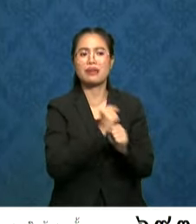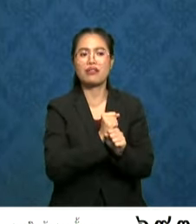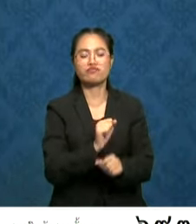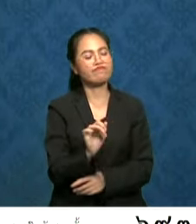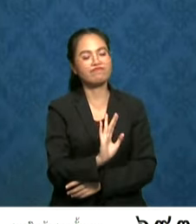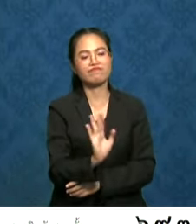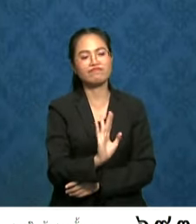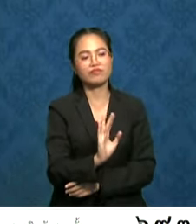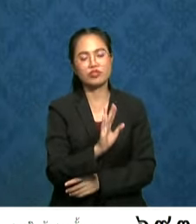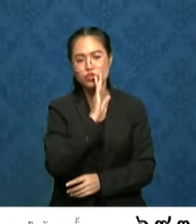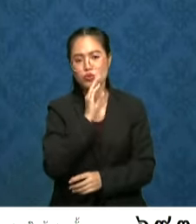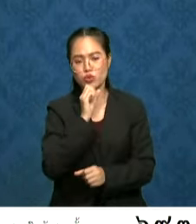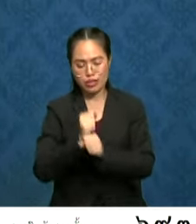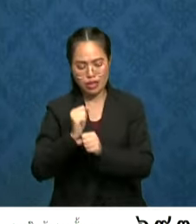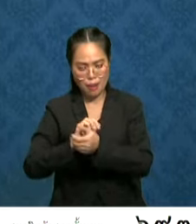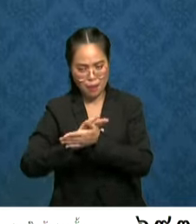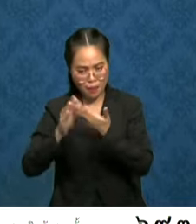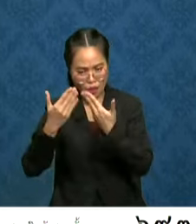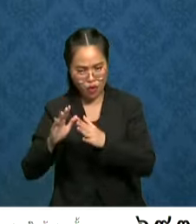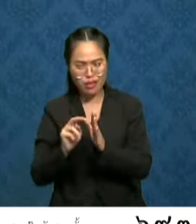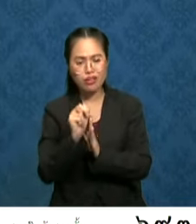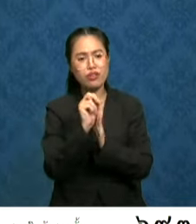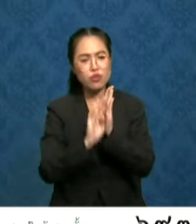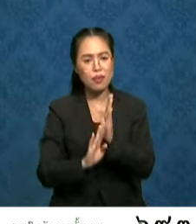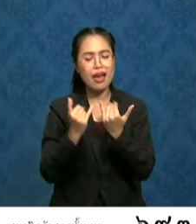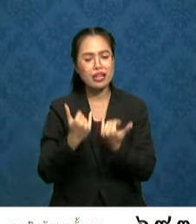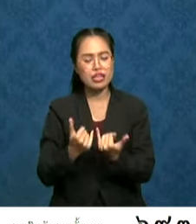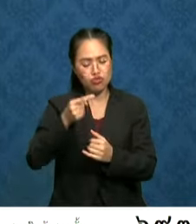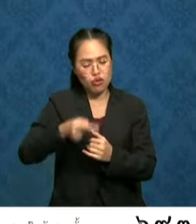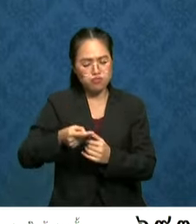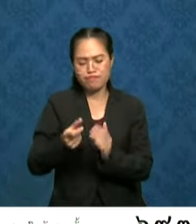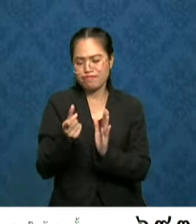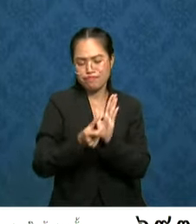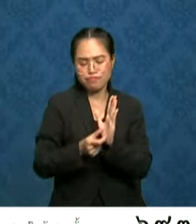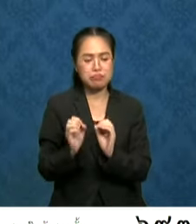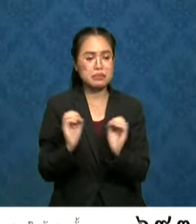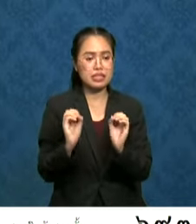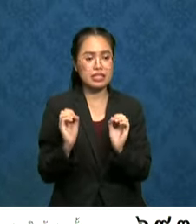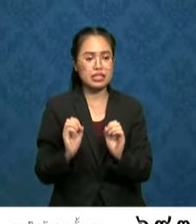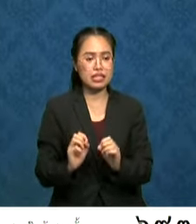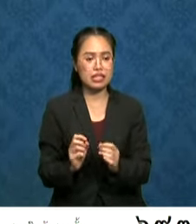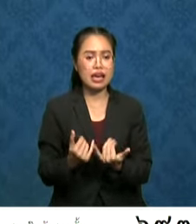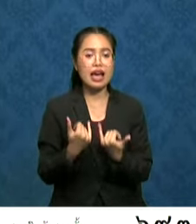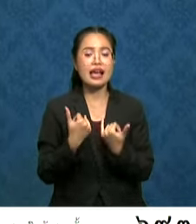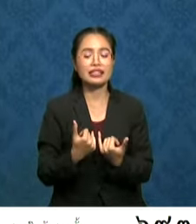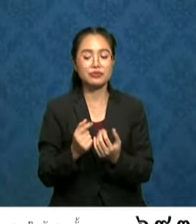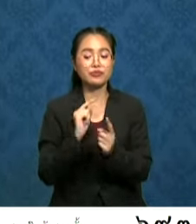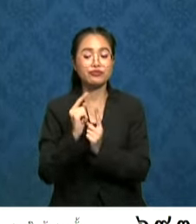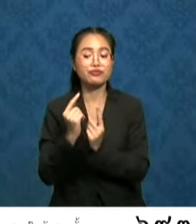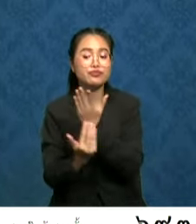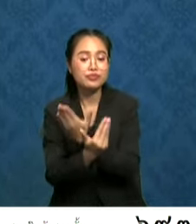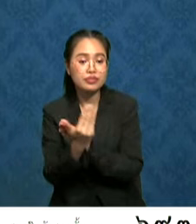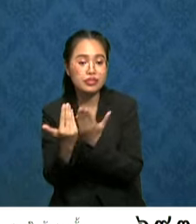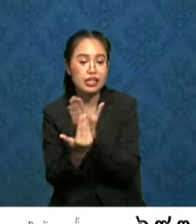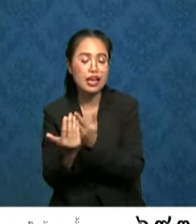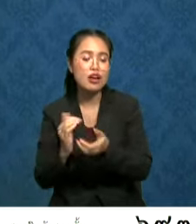คะแล้วถ้าเสร็จมันก็คงไม่มาอยู่ในการแถลงนโยบายครั้งนี้ค่ะนะมานาอันนี้สุดค่ะเจรจาความร่วมมือ